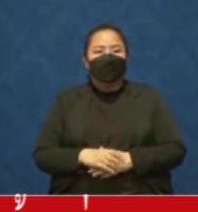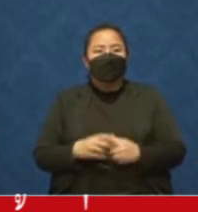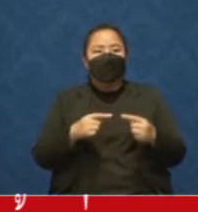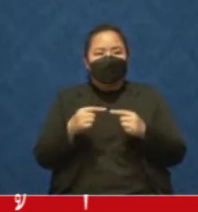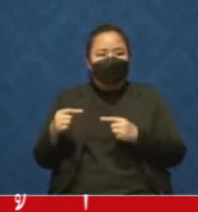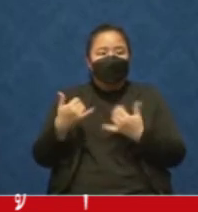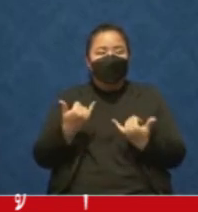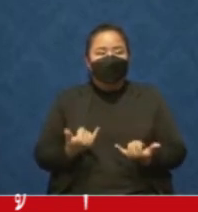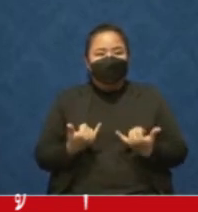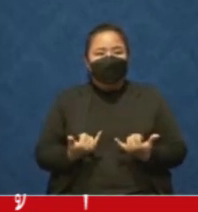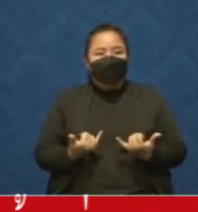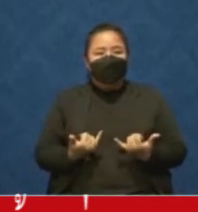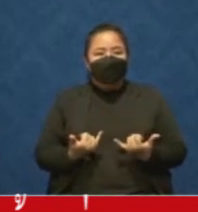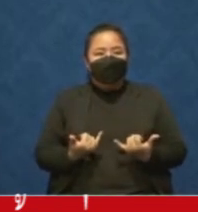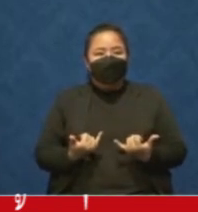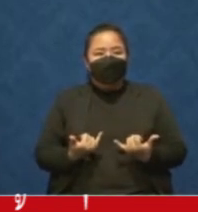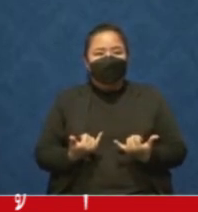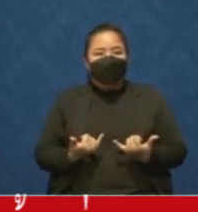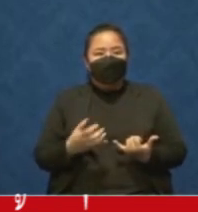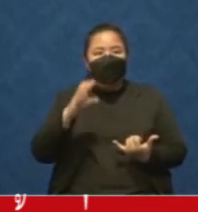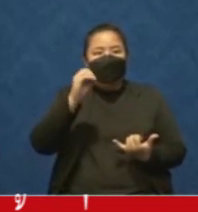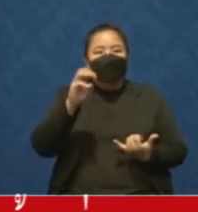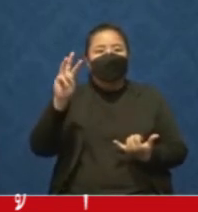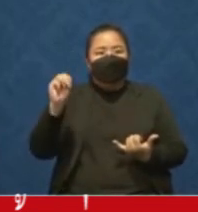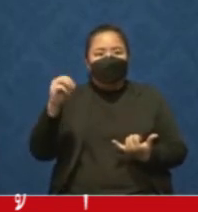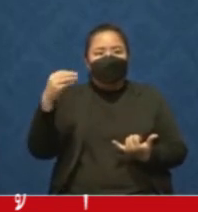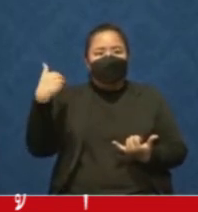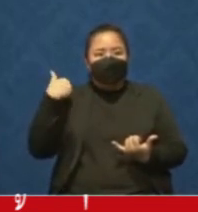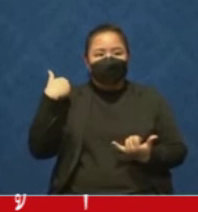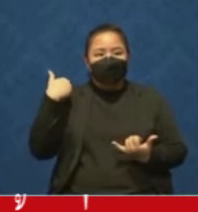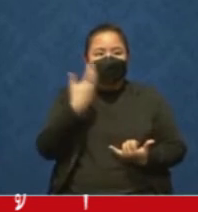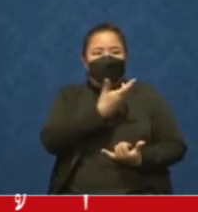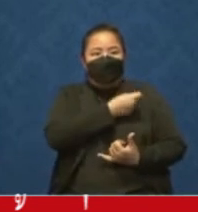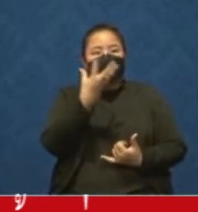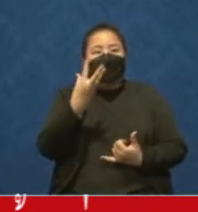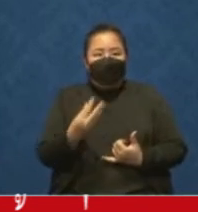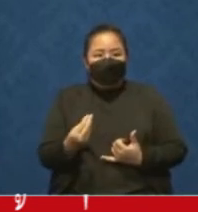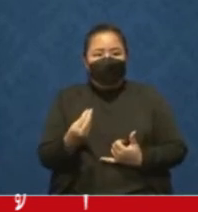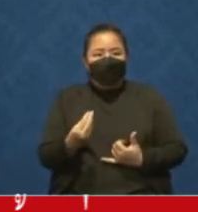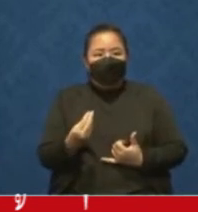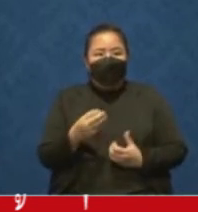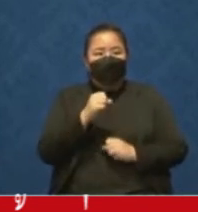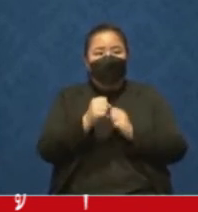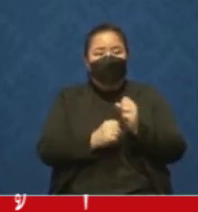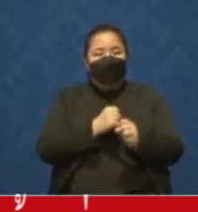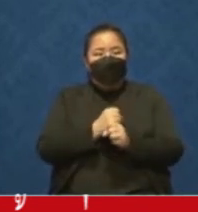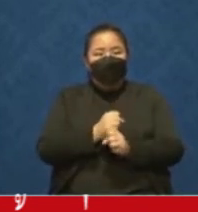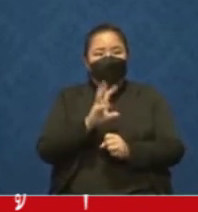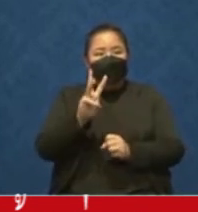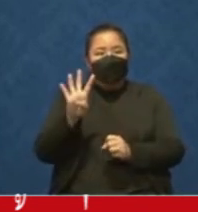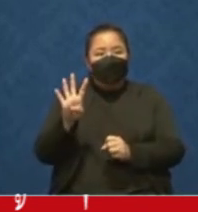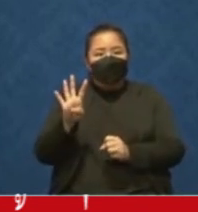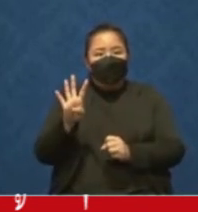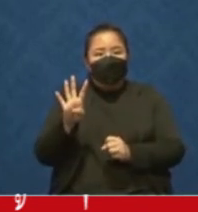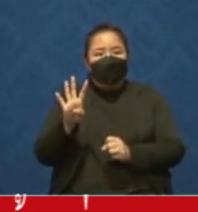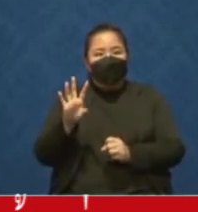ปัจจุบันท่ามกลางกระบาดของโมิครนมีวัคซีนที่เหลือที่ผมบอกวาปี 64 วัคซีนมาช้าแต่